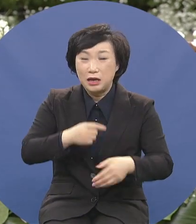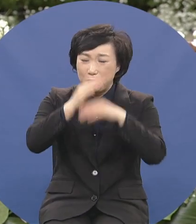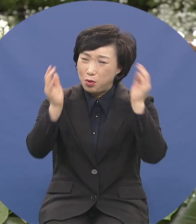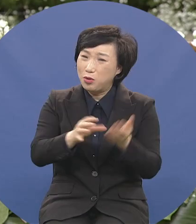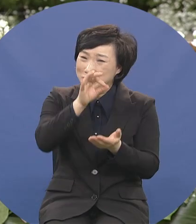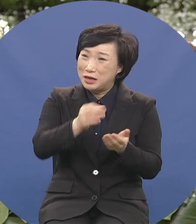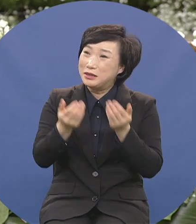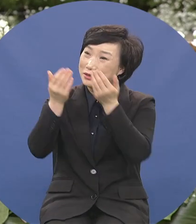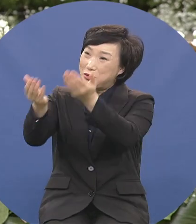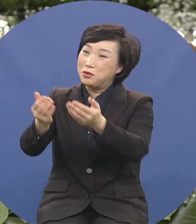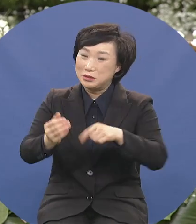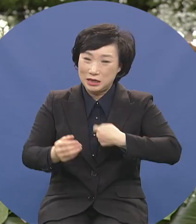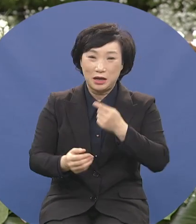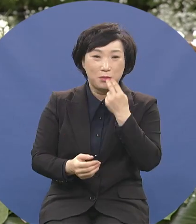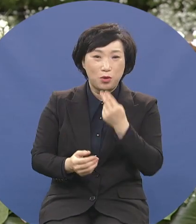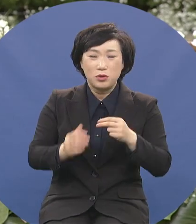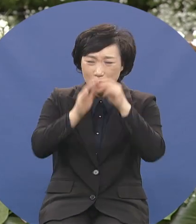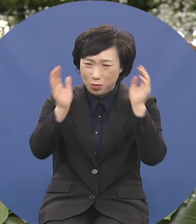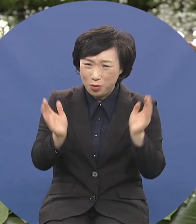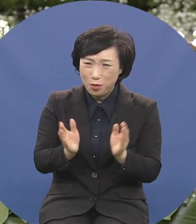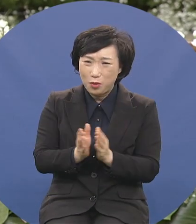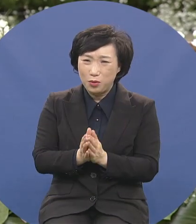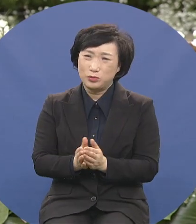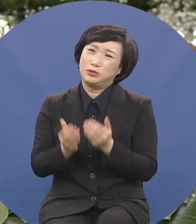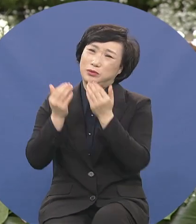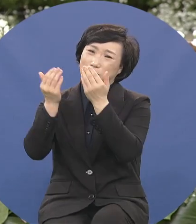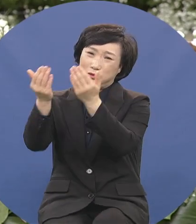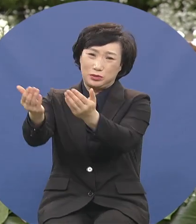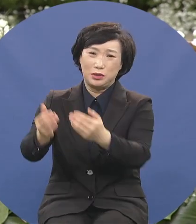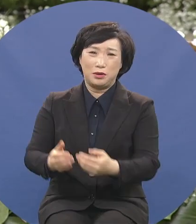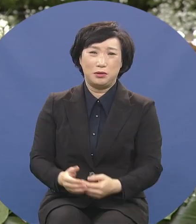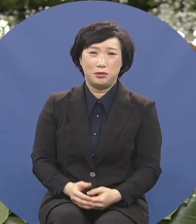내고 자기 목숨을 다 바쳐서